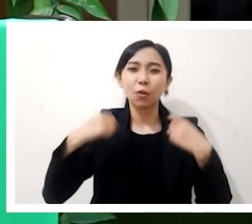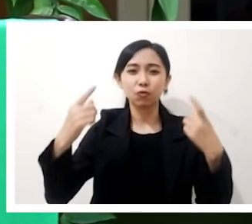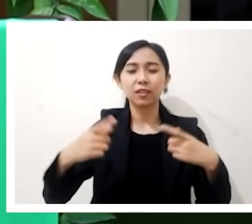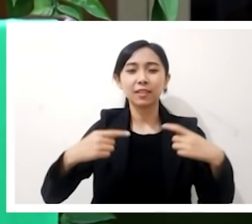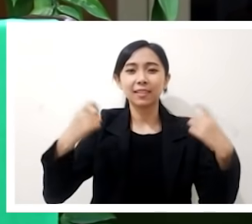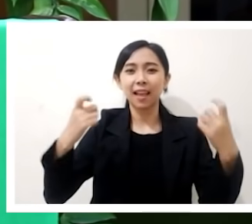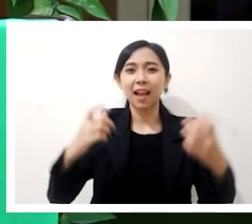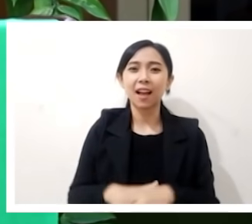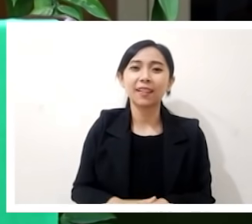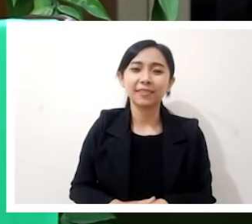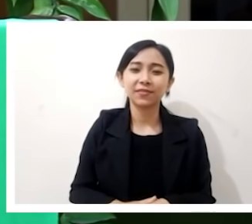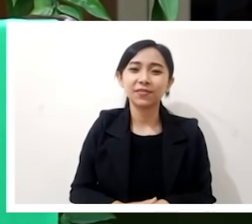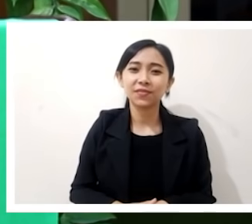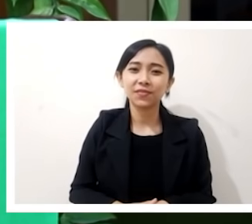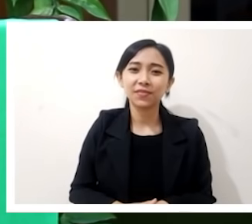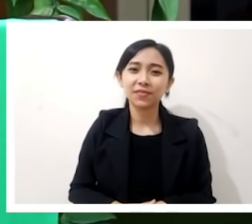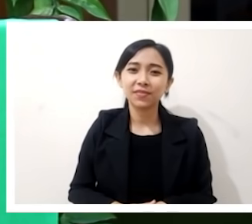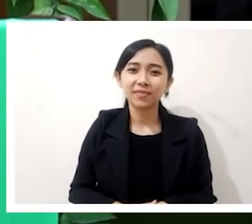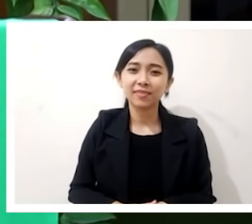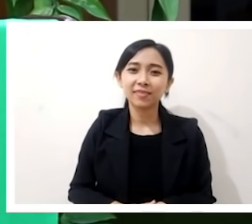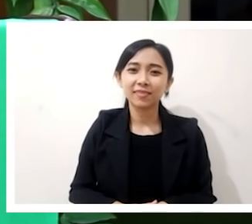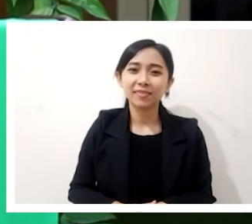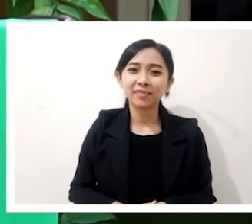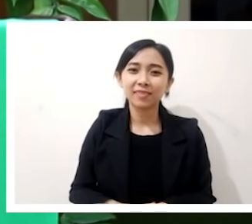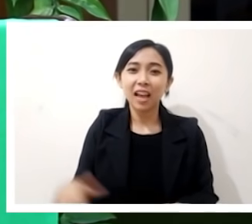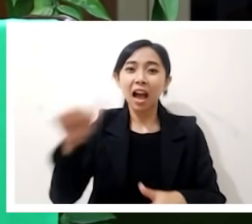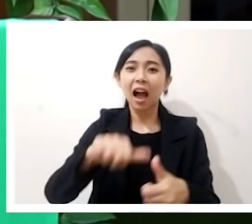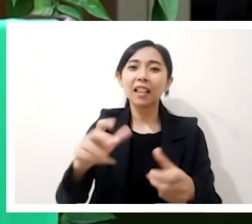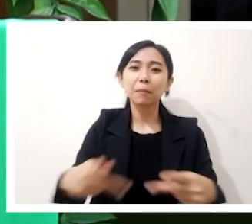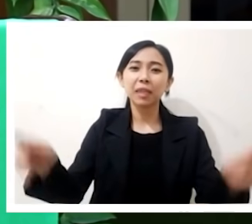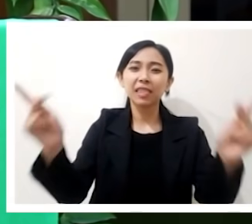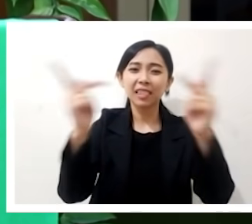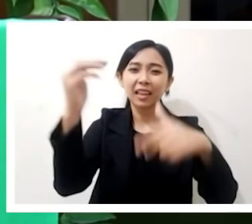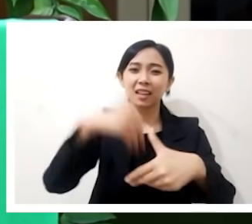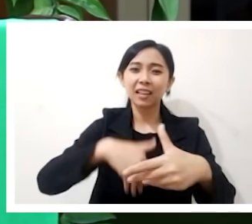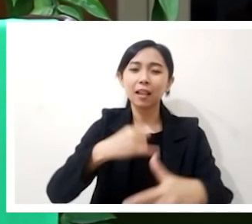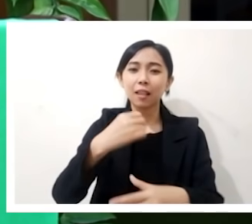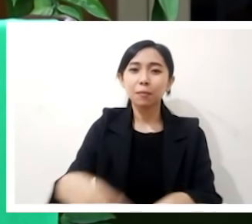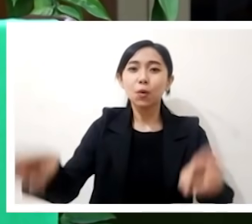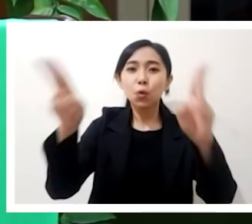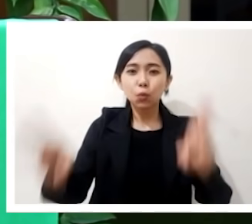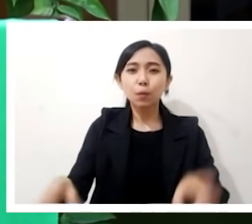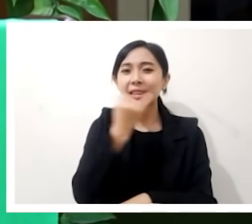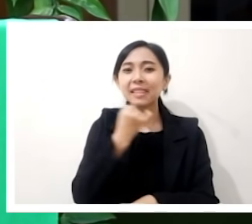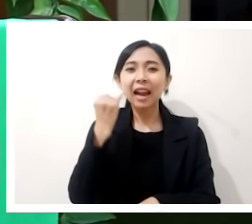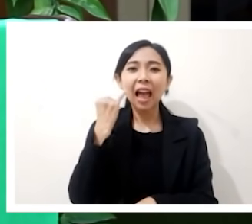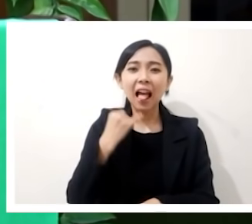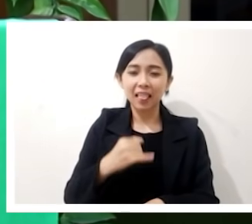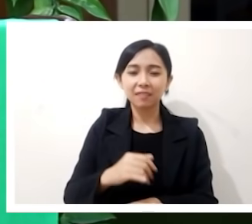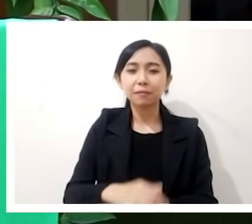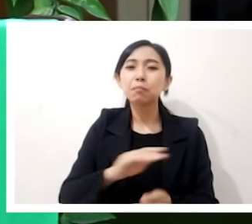praktek kultis, praktek ibadah terpenting bagi umat Israel. Kita